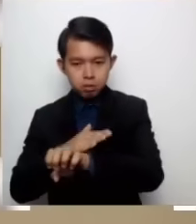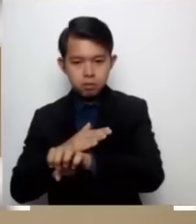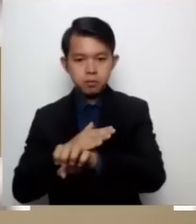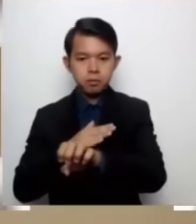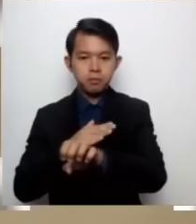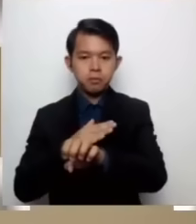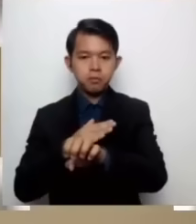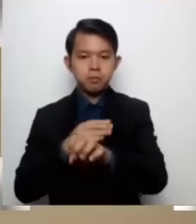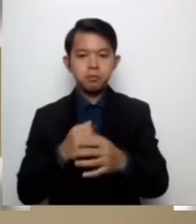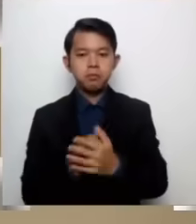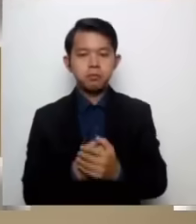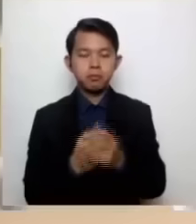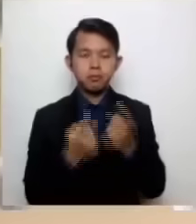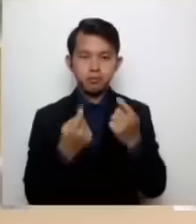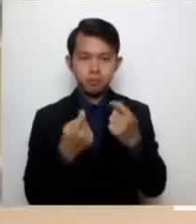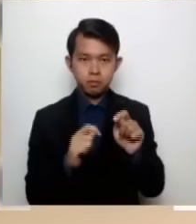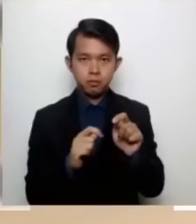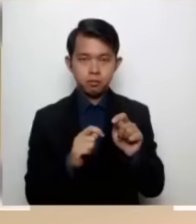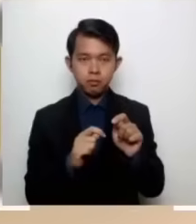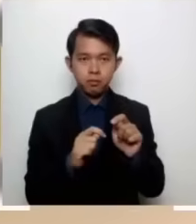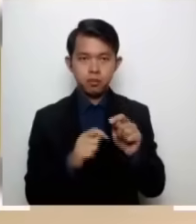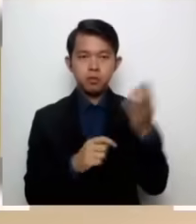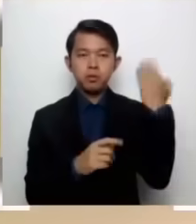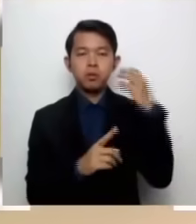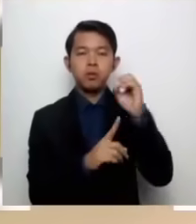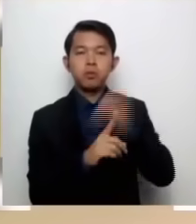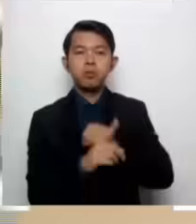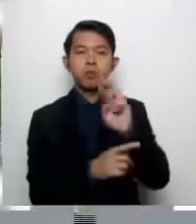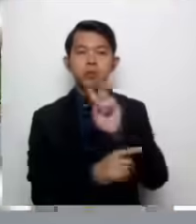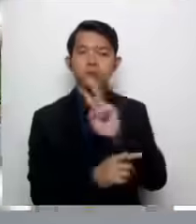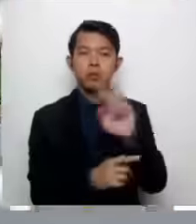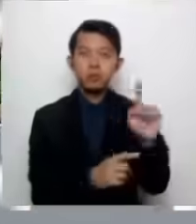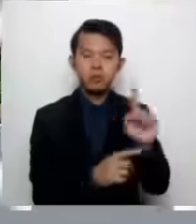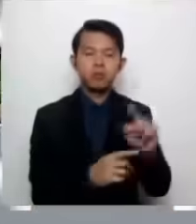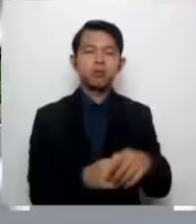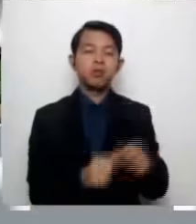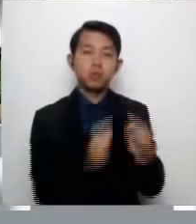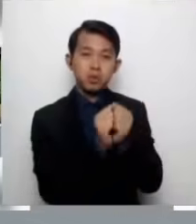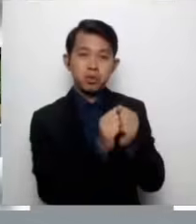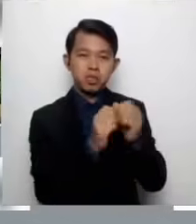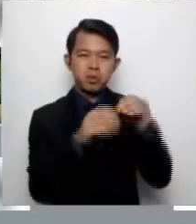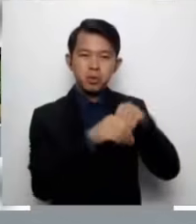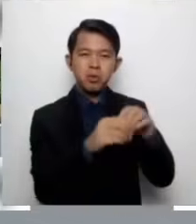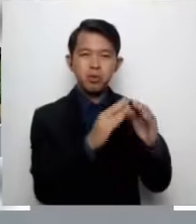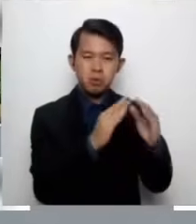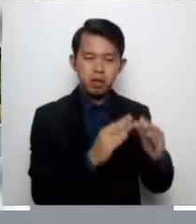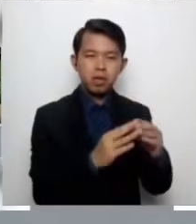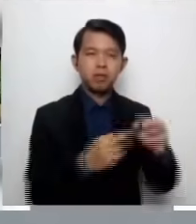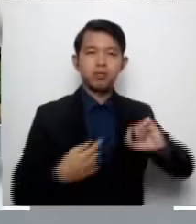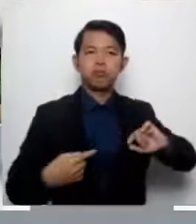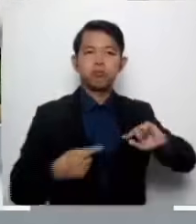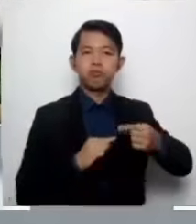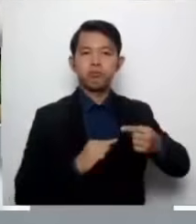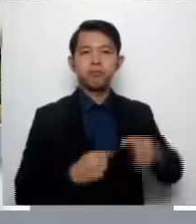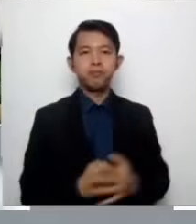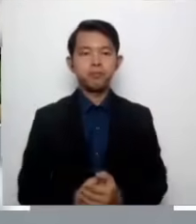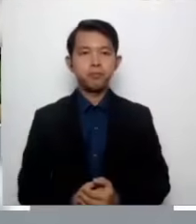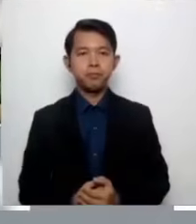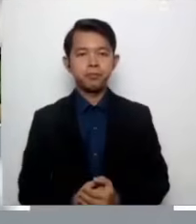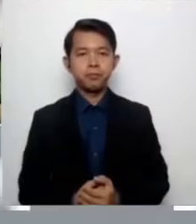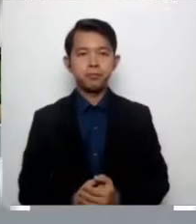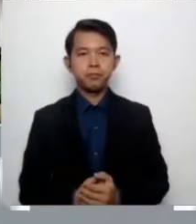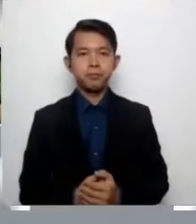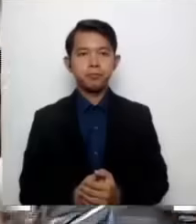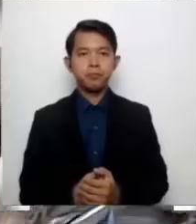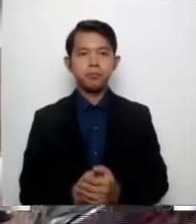noong October 21 sugatan ang isa niyang kasama ang bayan naman ng libon sa Albay isailalim na rin sa